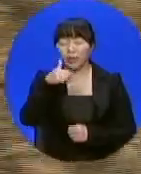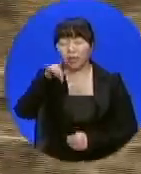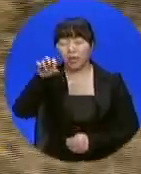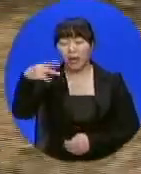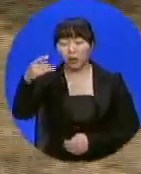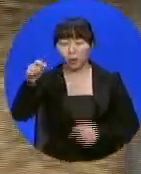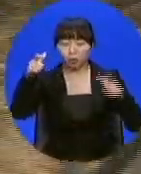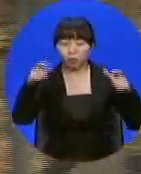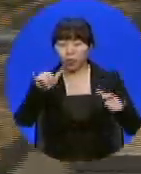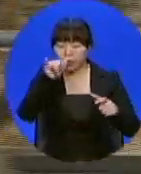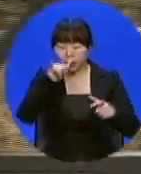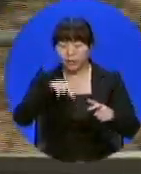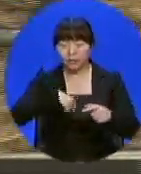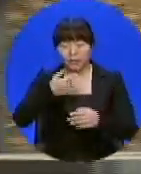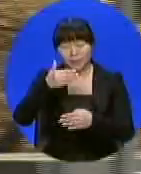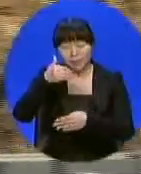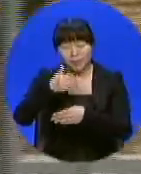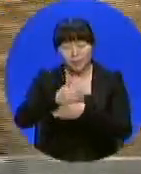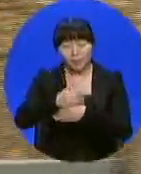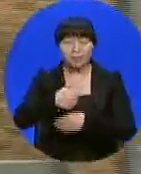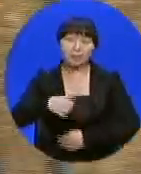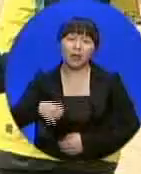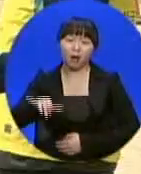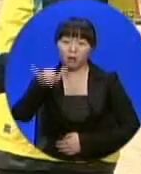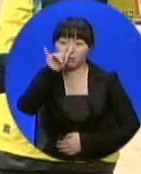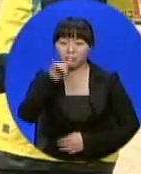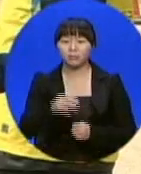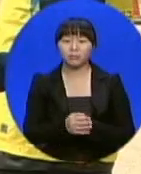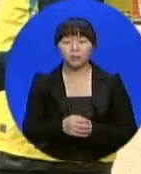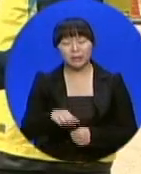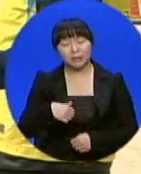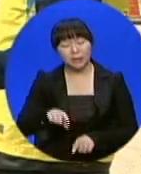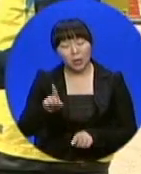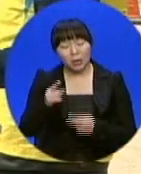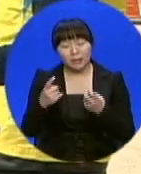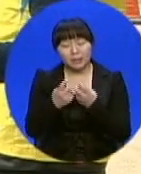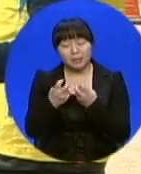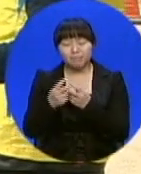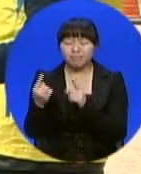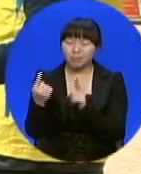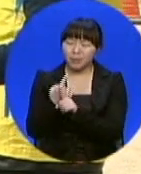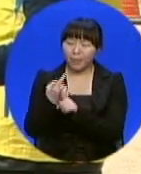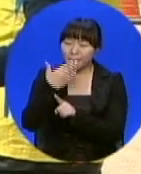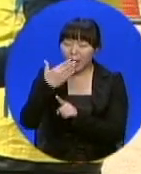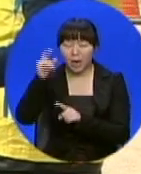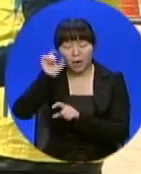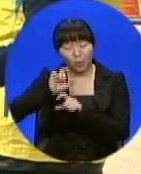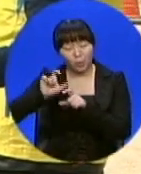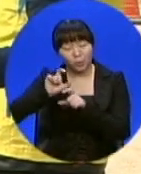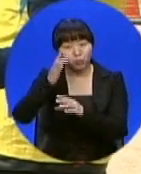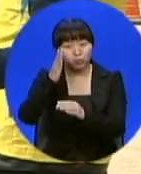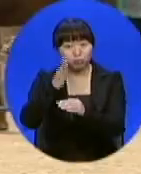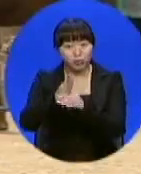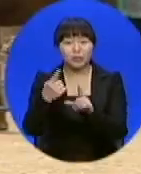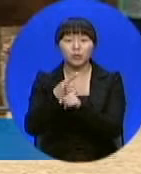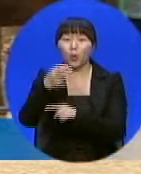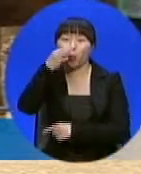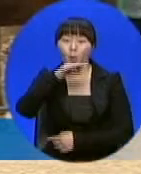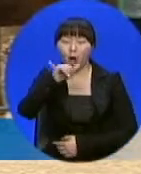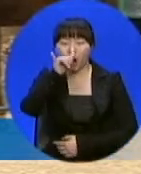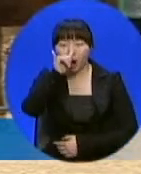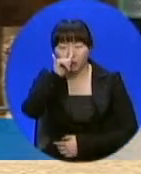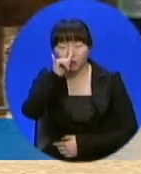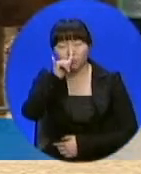윤정 씨에게는 자폐성 장애가 있는 자녀가 있습니다. 아이에게 어떤 치료가 도움이 될까 고민하던 그는 치료에